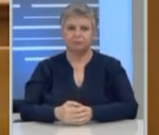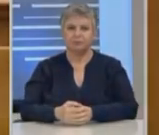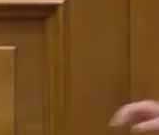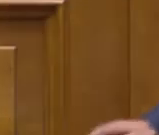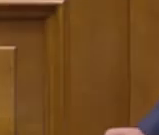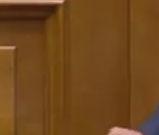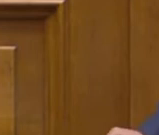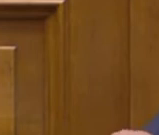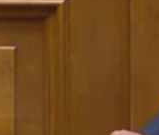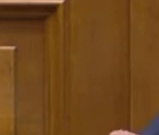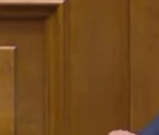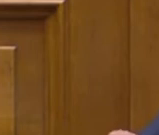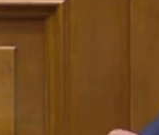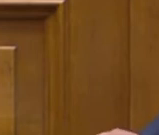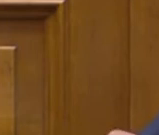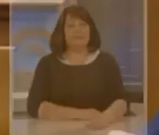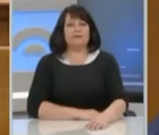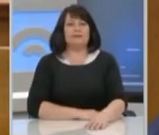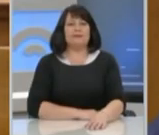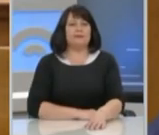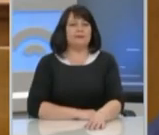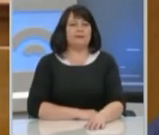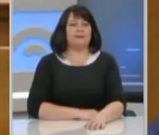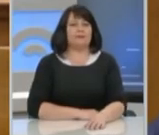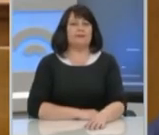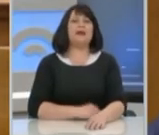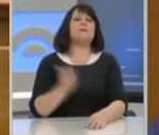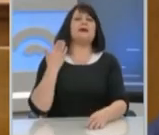όμως, στα οποία αναφέρθηκα πιο πριν εκτενώς,